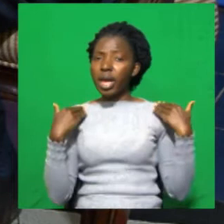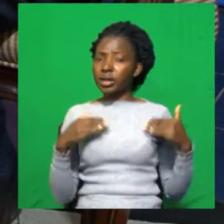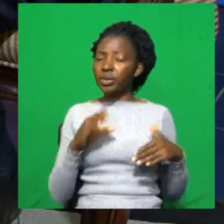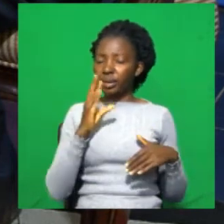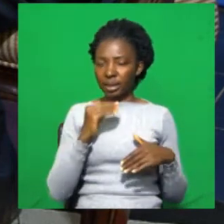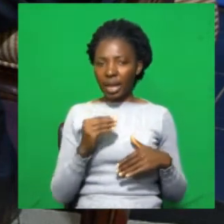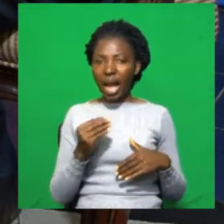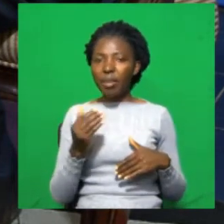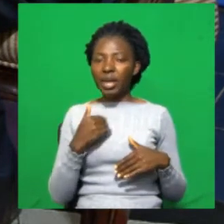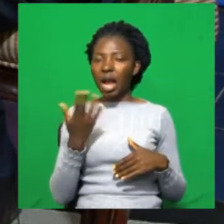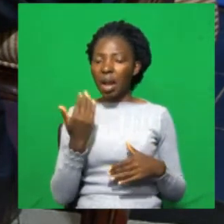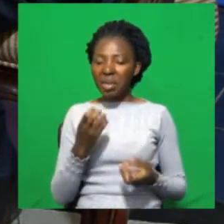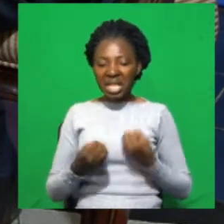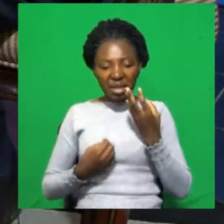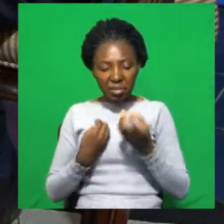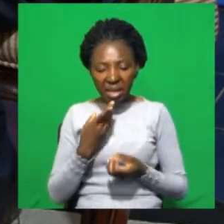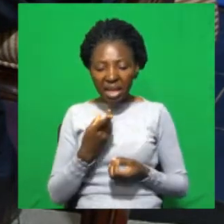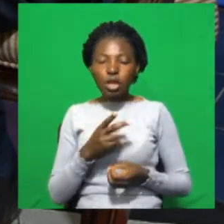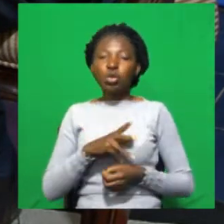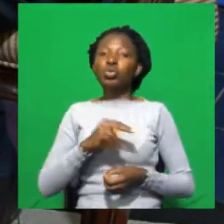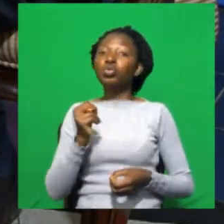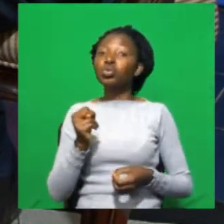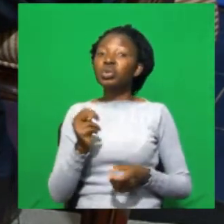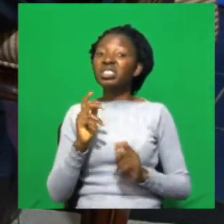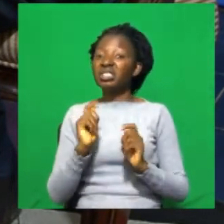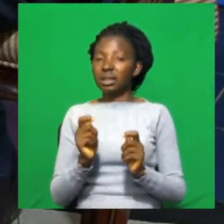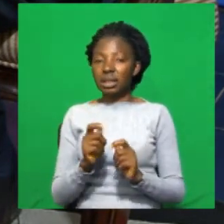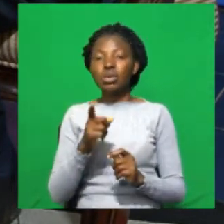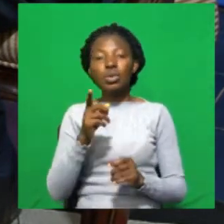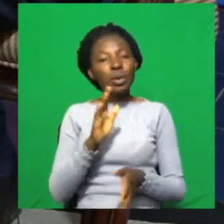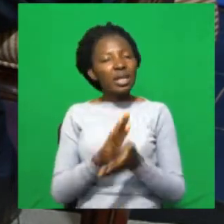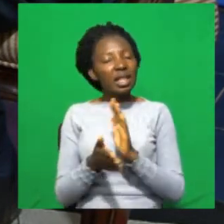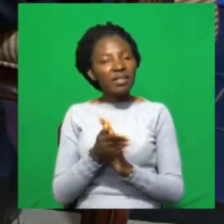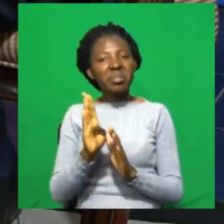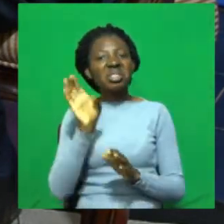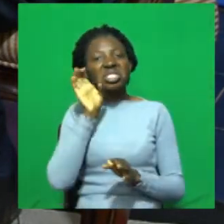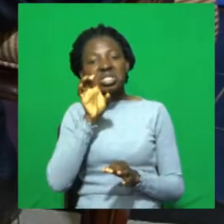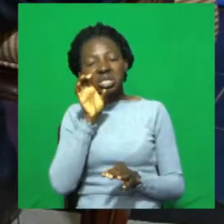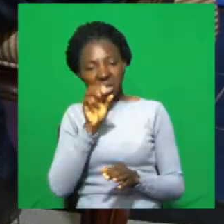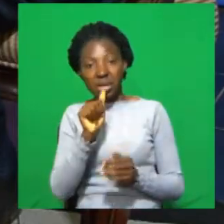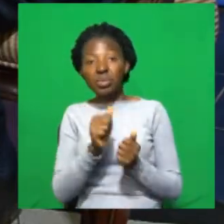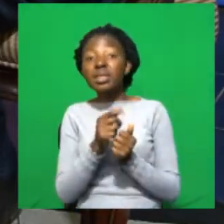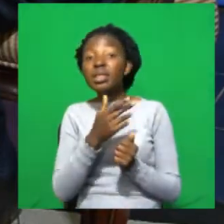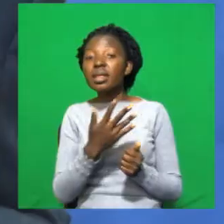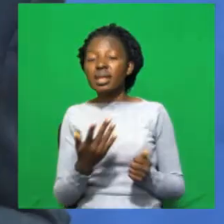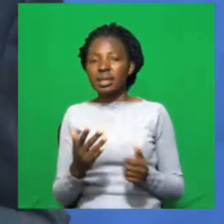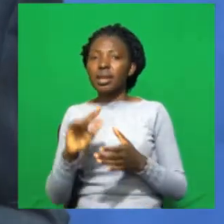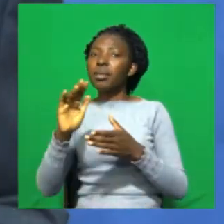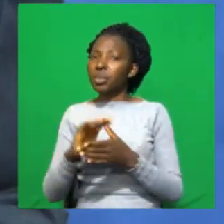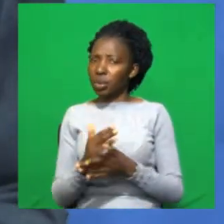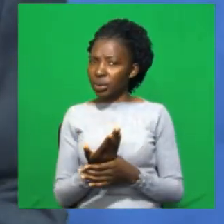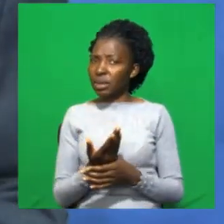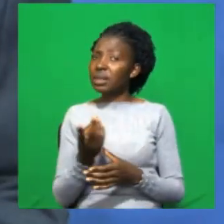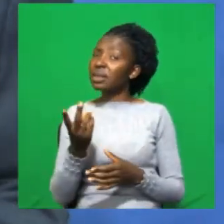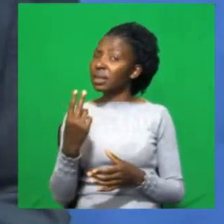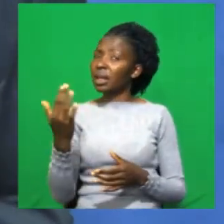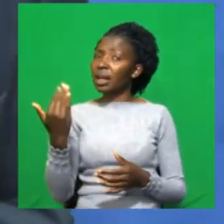ngirozi yoskotsanangura zvinosiyana nezvizvi, hanzi vanhu musatombochitwe zvachose. Hanzi nekuti kuuya